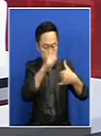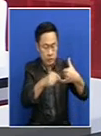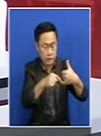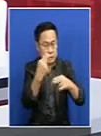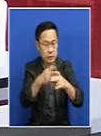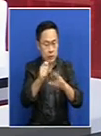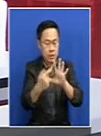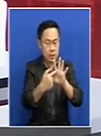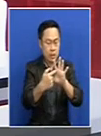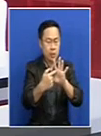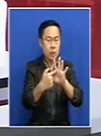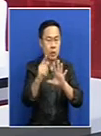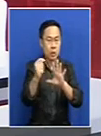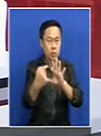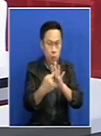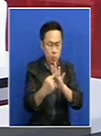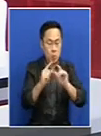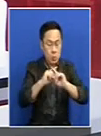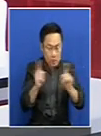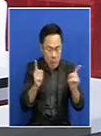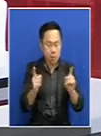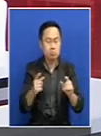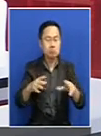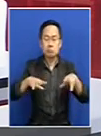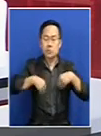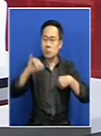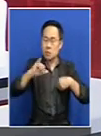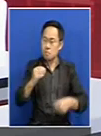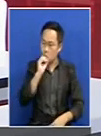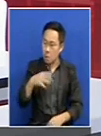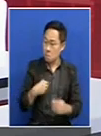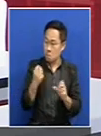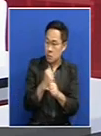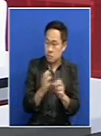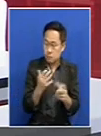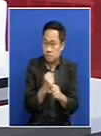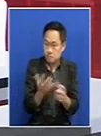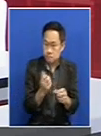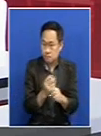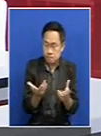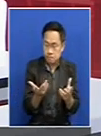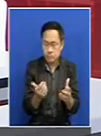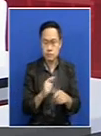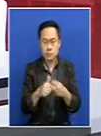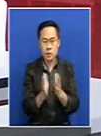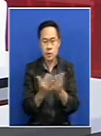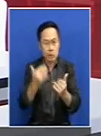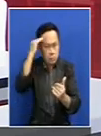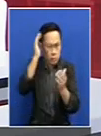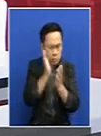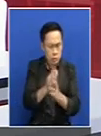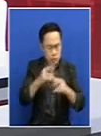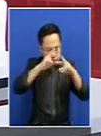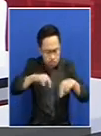ที่เป็นผู้ต้องหาคนสำคัญ ค่ะแต่ว่าถึงขนาดนี้นะคะนายอาตูยังคงปฏิเสธในทุกข้อกล่าวหานะคะตำรวจเ